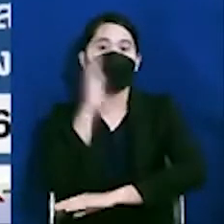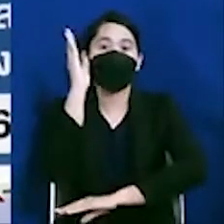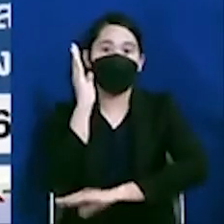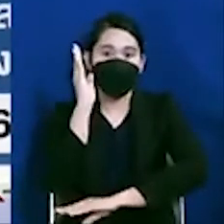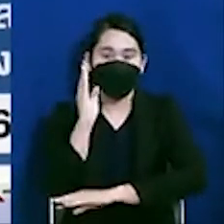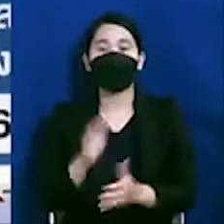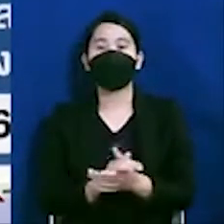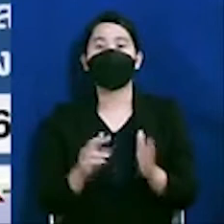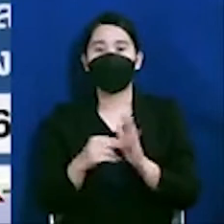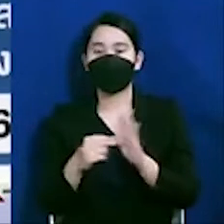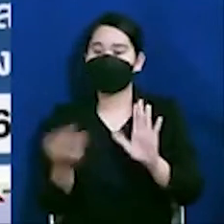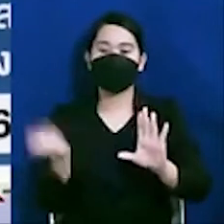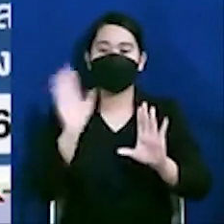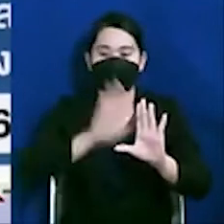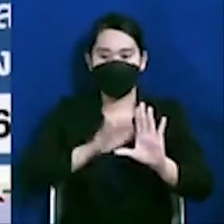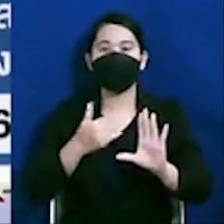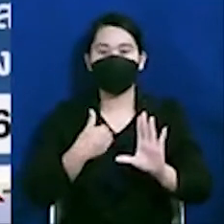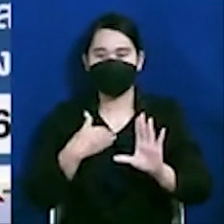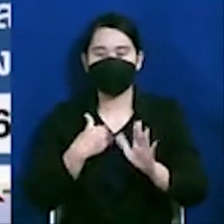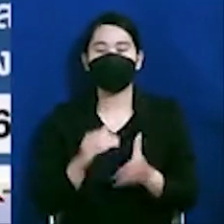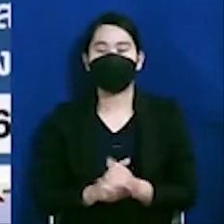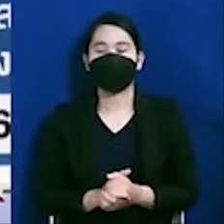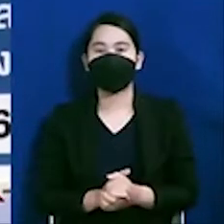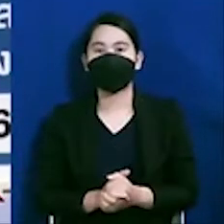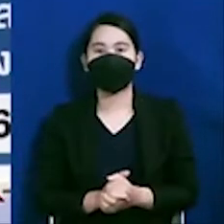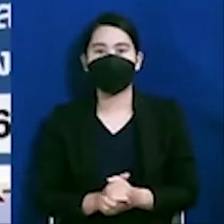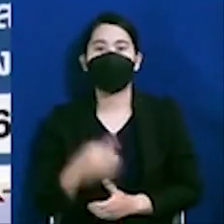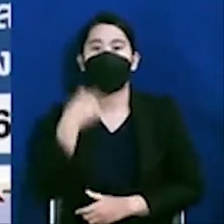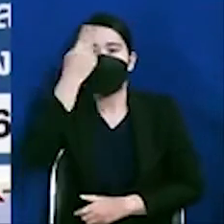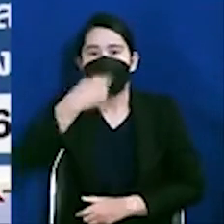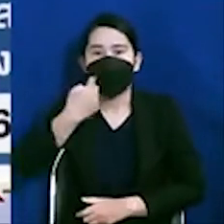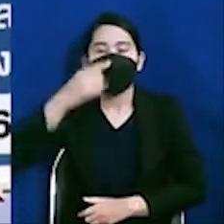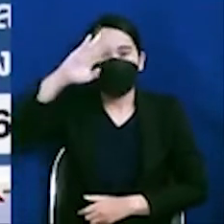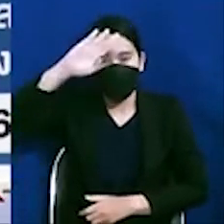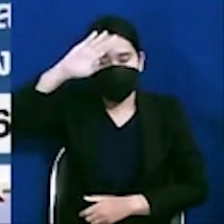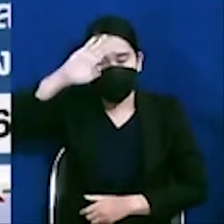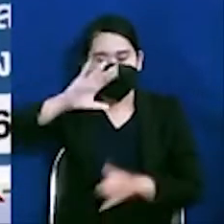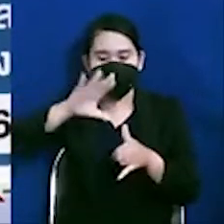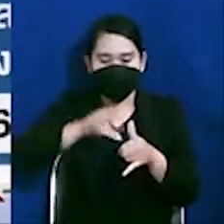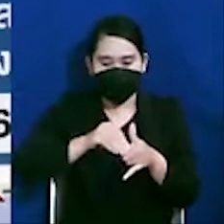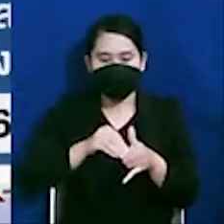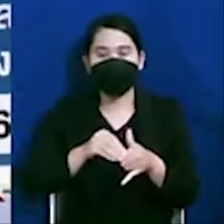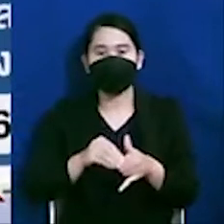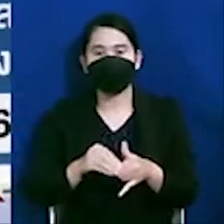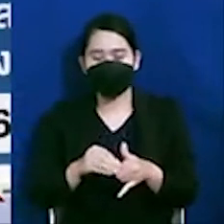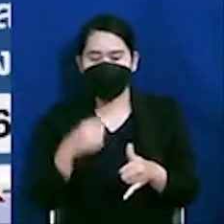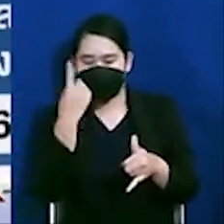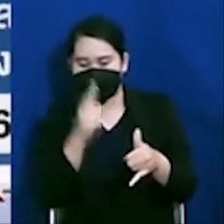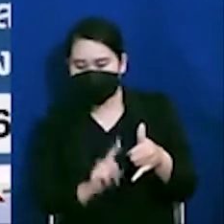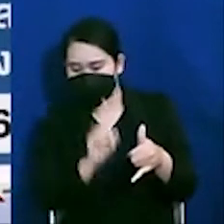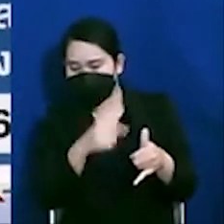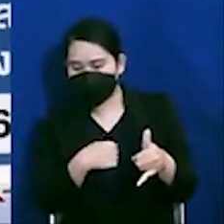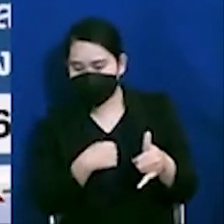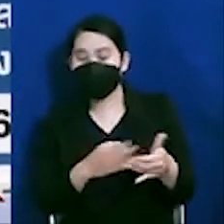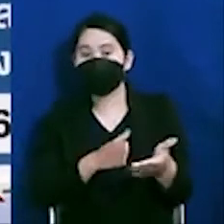พรัตน์นะครับมันขึ้นทะเบียนคนอ่ากับเรานะครับแล้วก็คนไข้คนไหนที่มีอาการที่ถามว่าใครประเมินจริงประเมิน